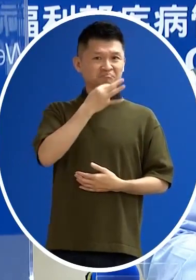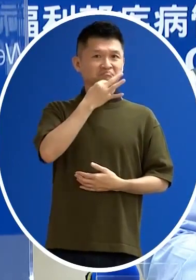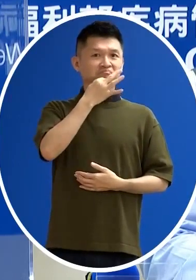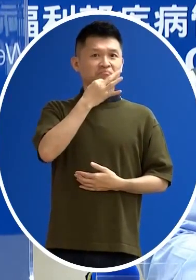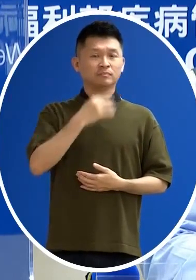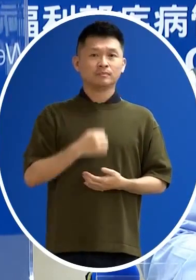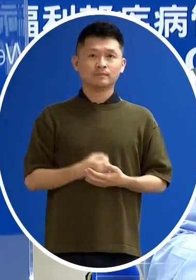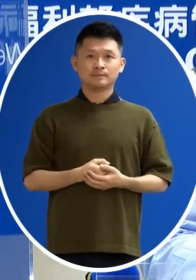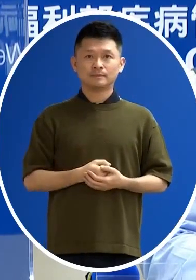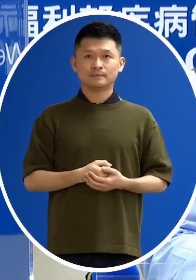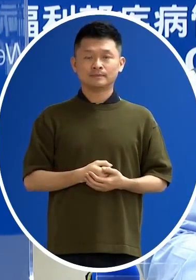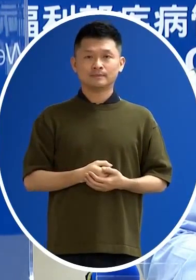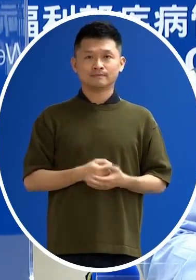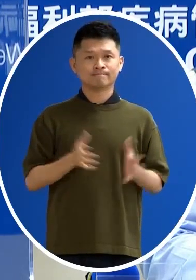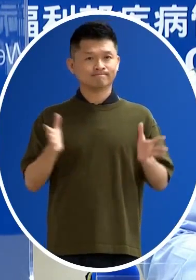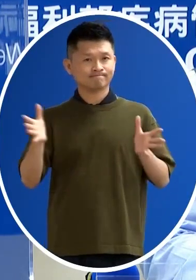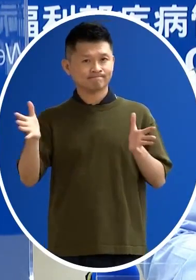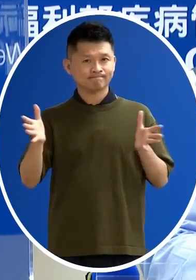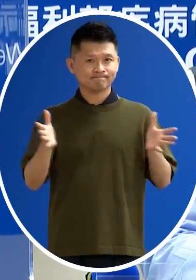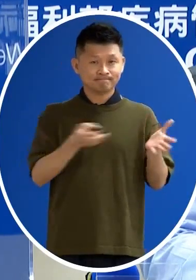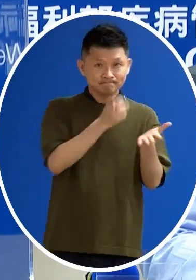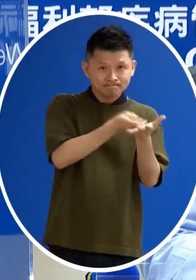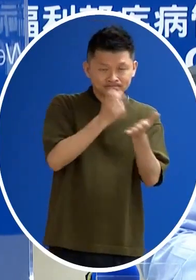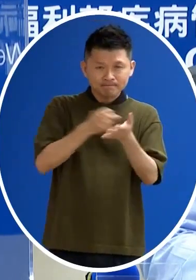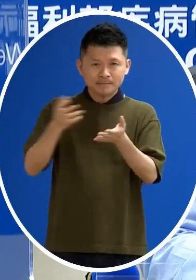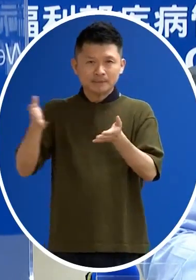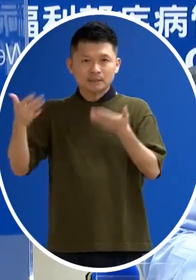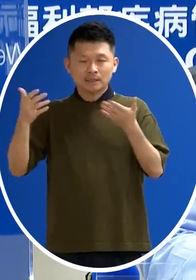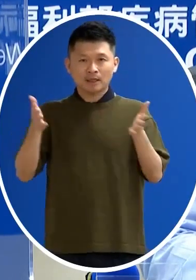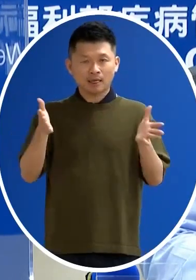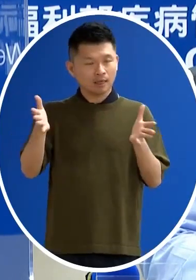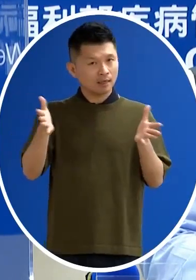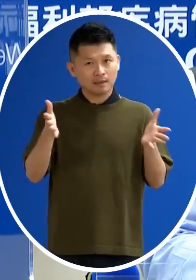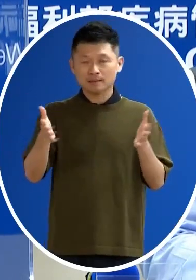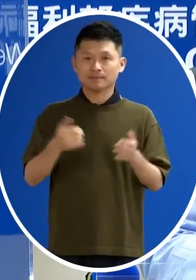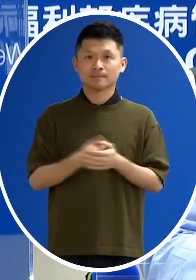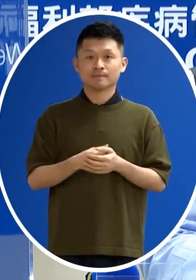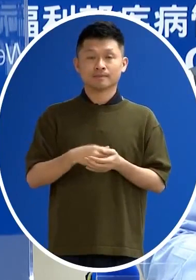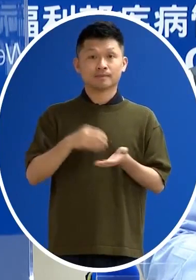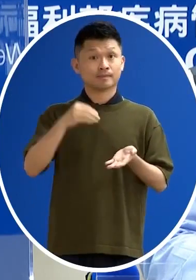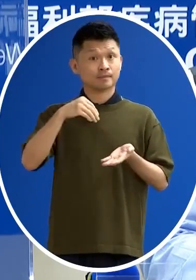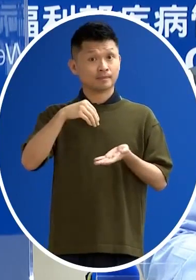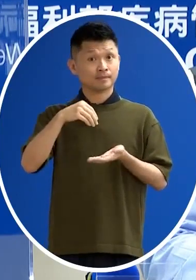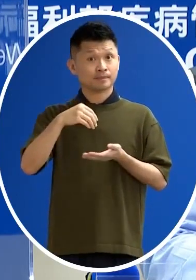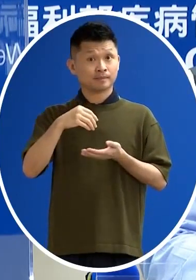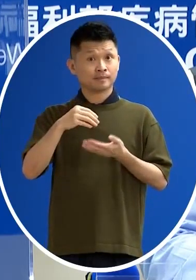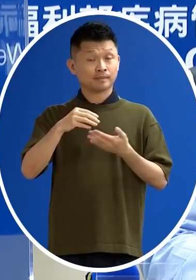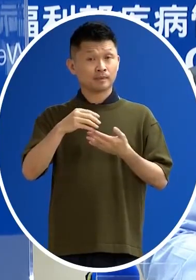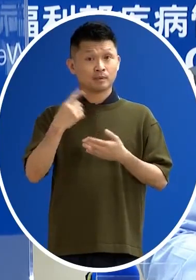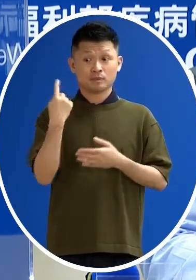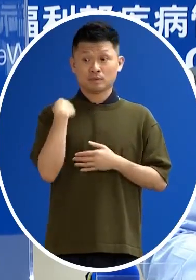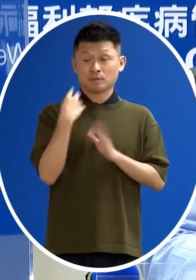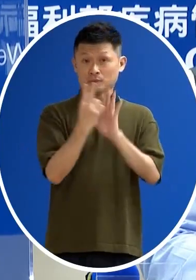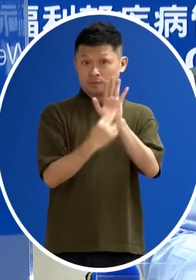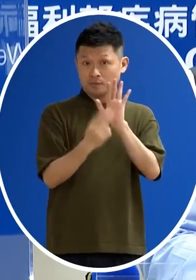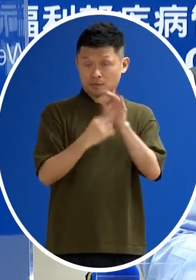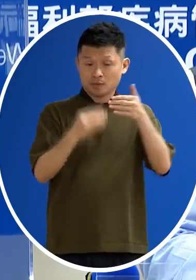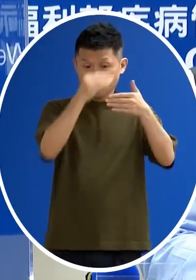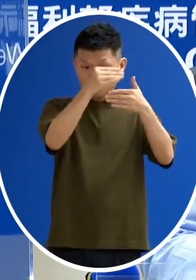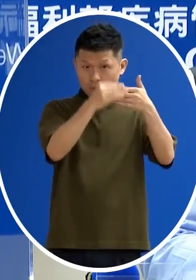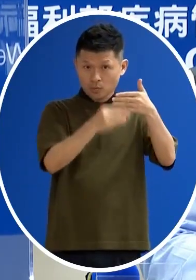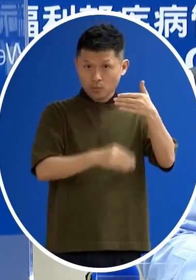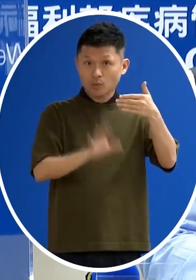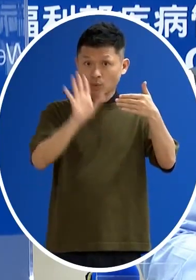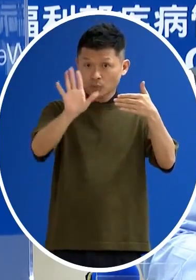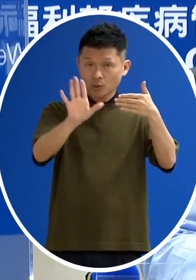以这都是一个在两难的情况了。那在外用的部分，我们昨天在里面有说规范的地方